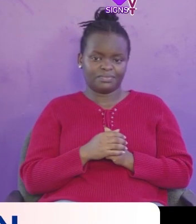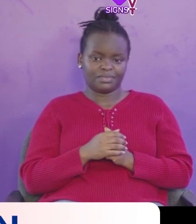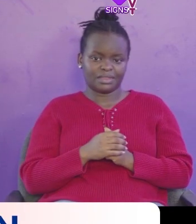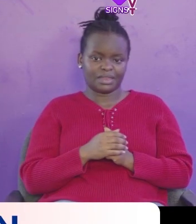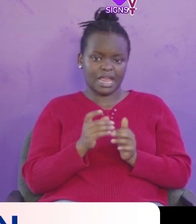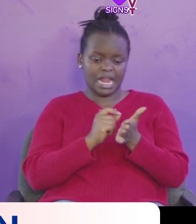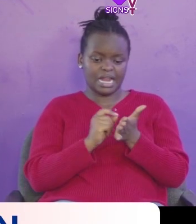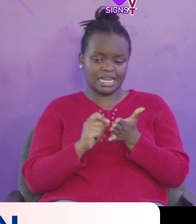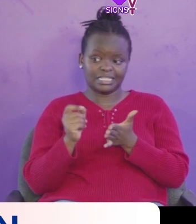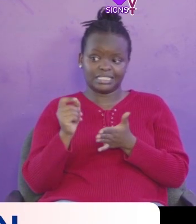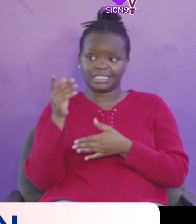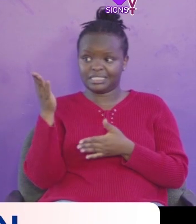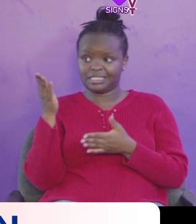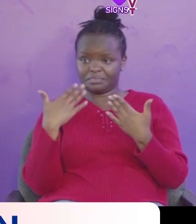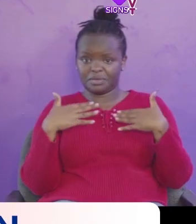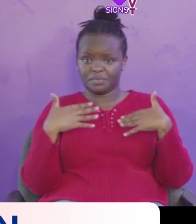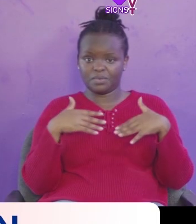manifesto.